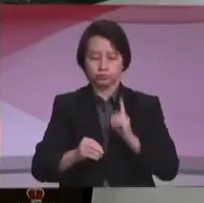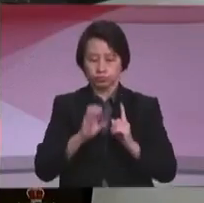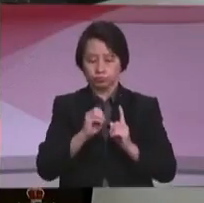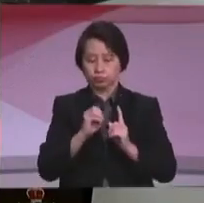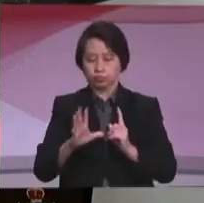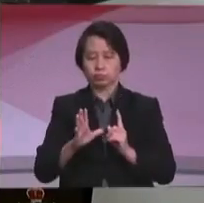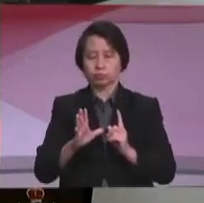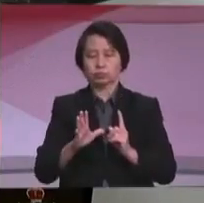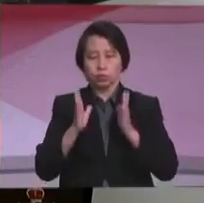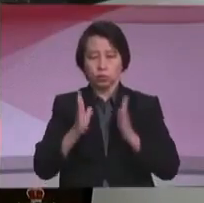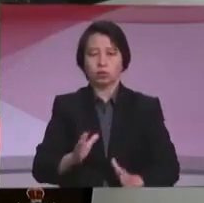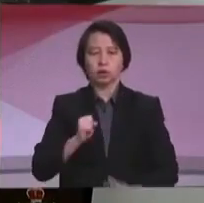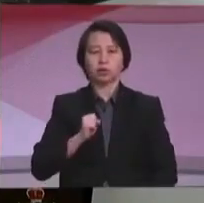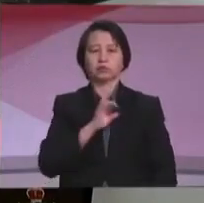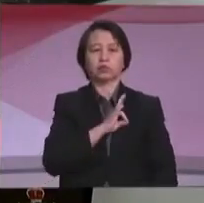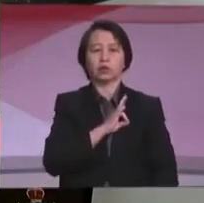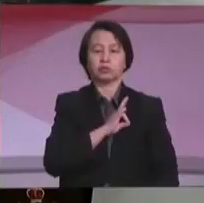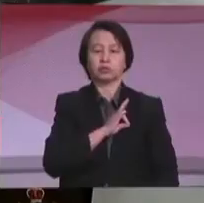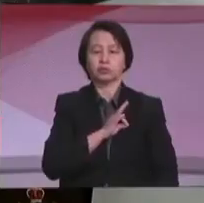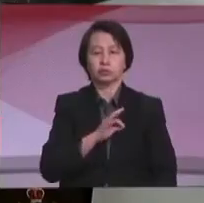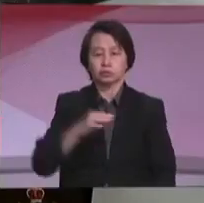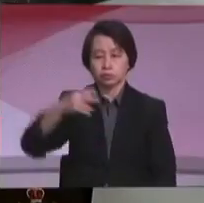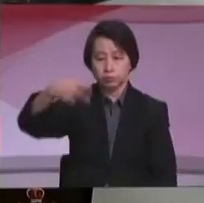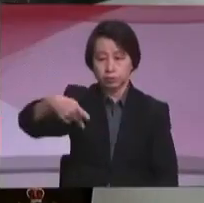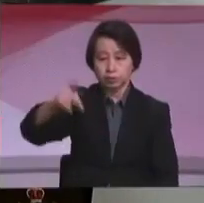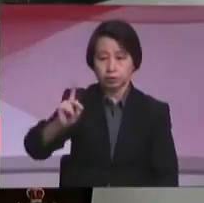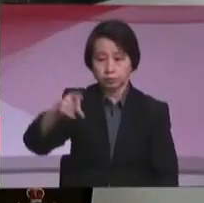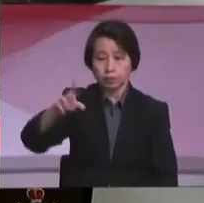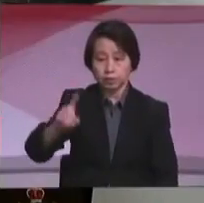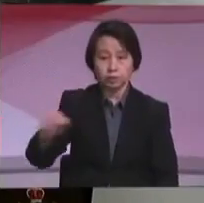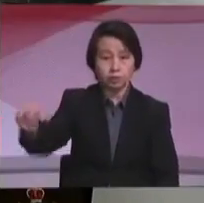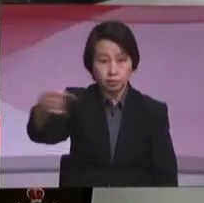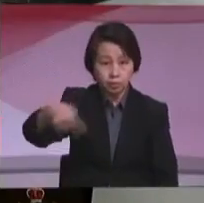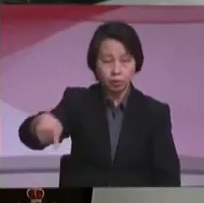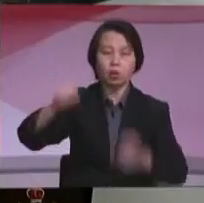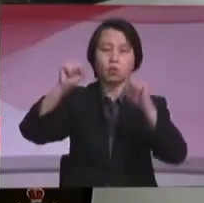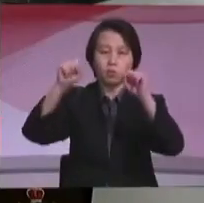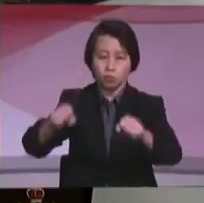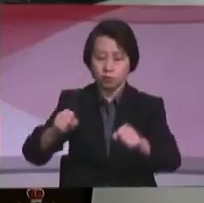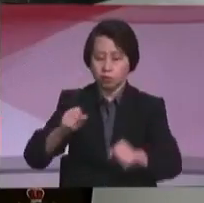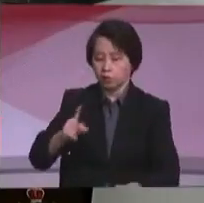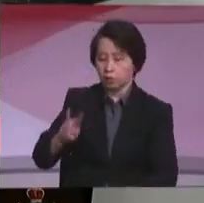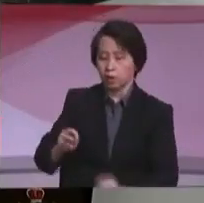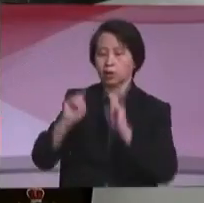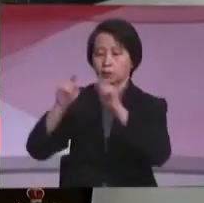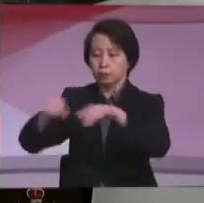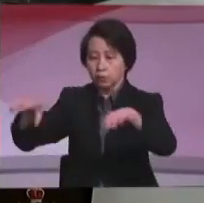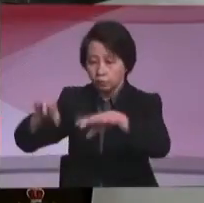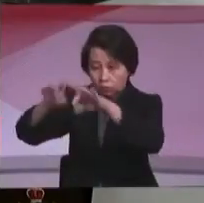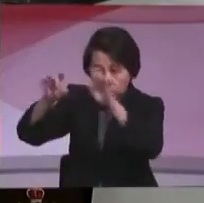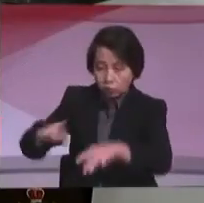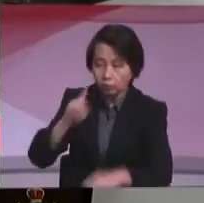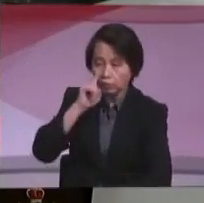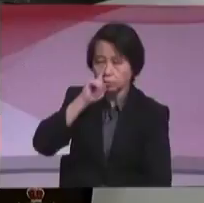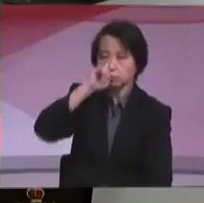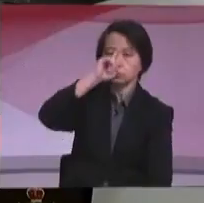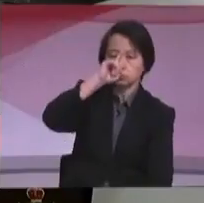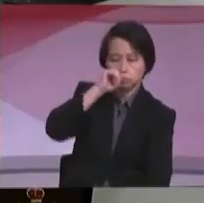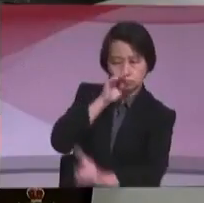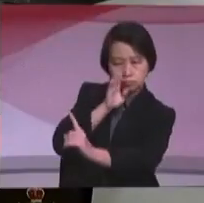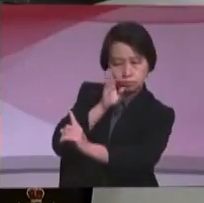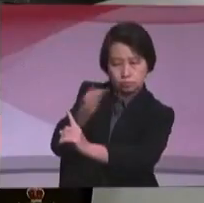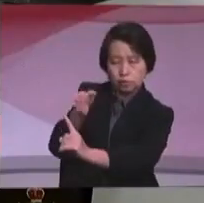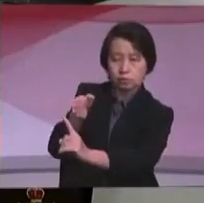tangan. Pelaksanaan PKPD ini bagi membolehkan KKM melaksanakan ujian saringan